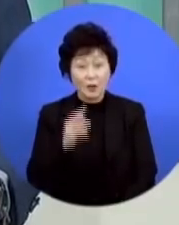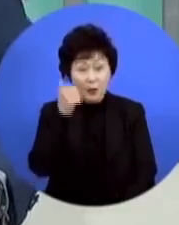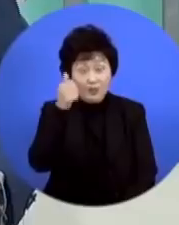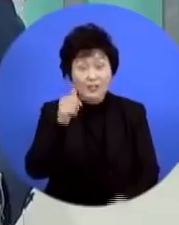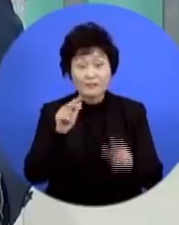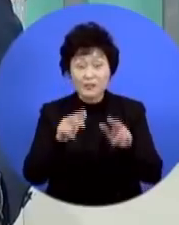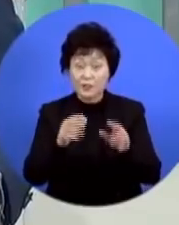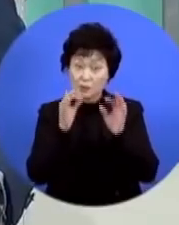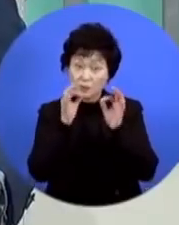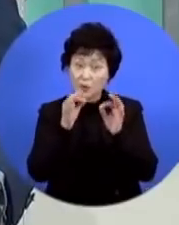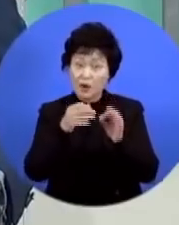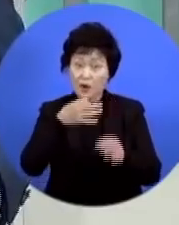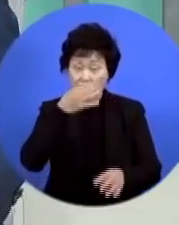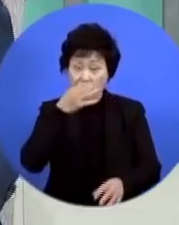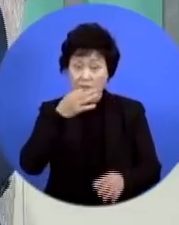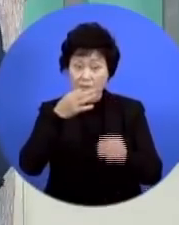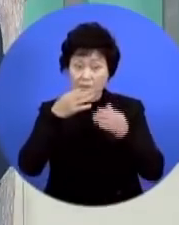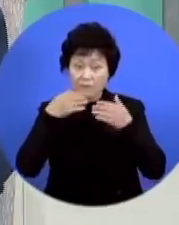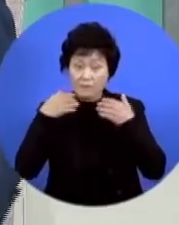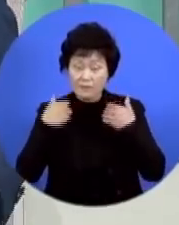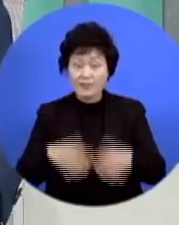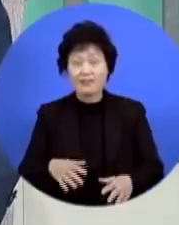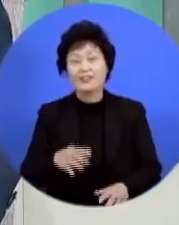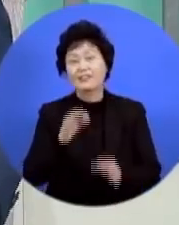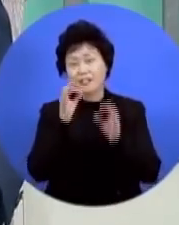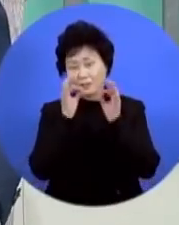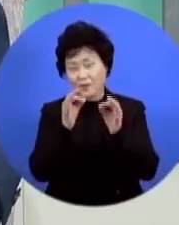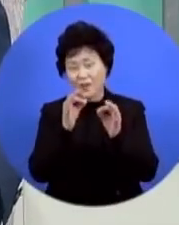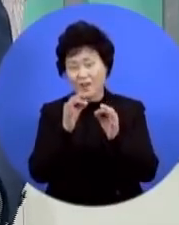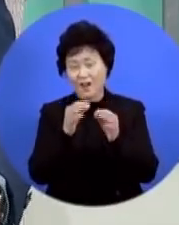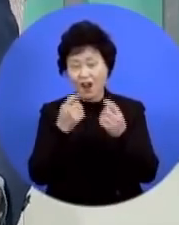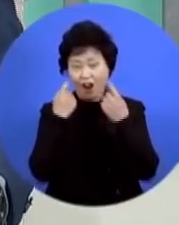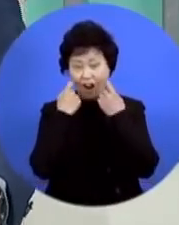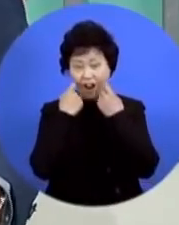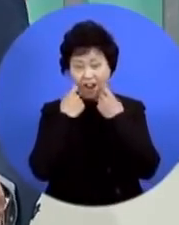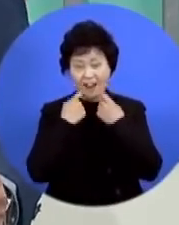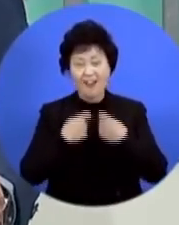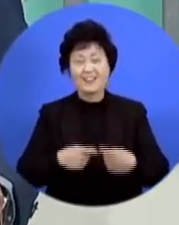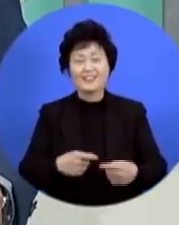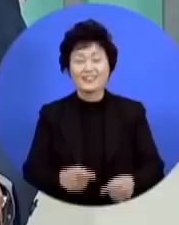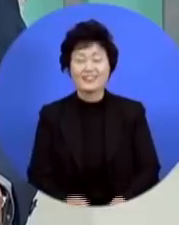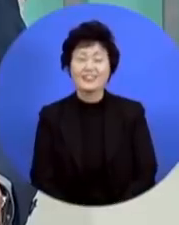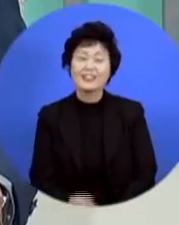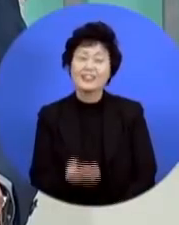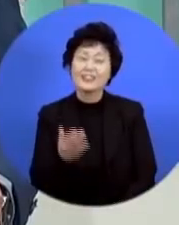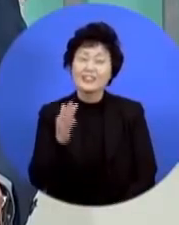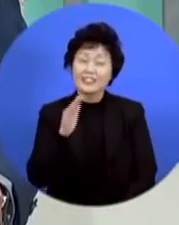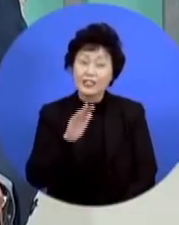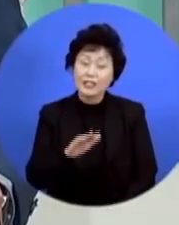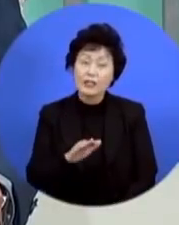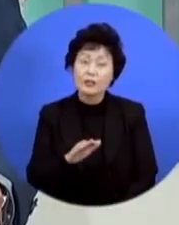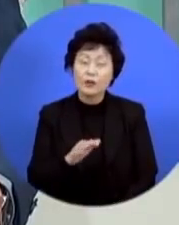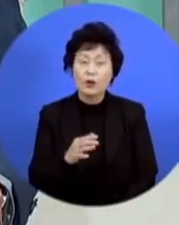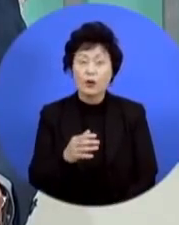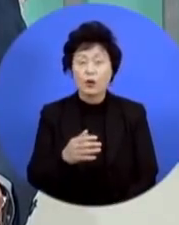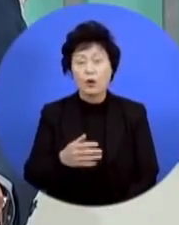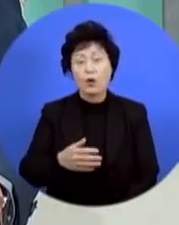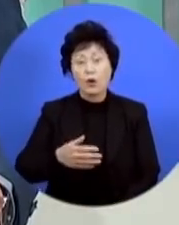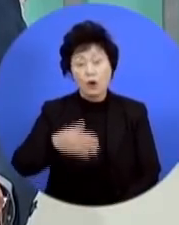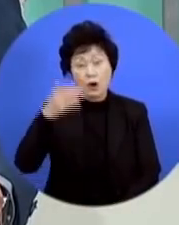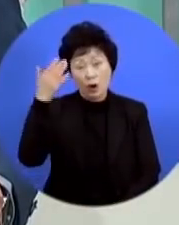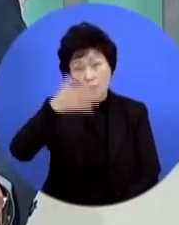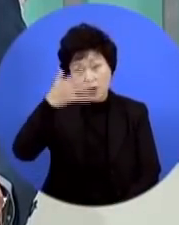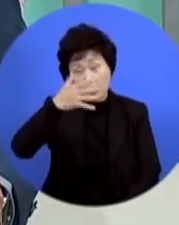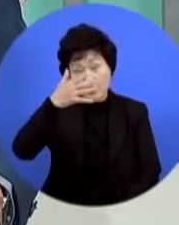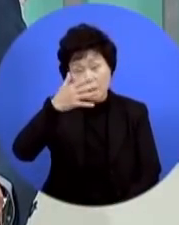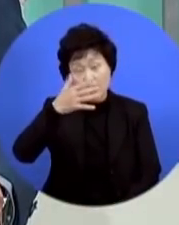지금 그렇죠? 피곤해 보이시긴 하시는데 네. 아니 그리고 좀 빠지셨어. 근데 그래도 이 온라인 새벽 기도회를